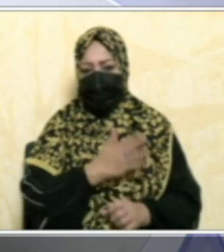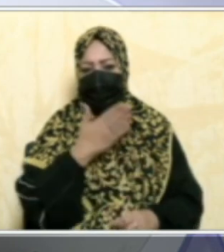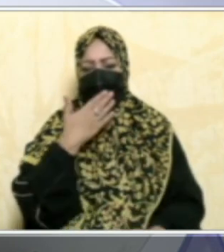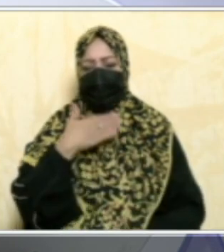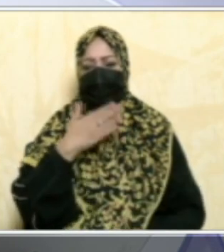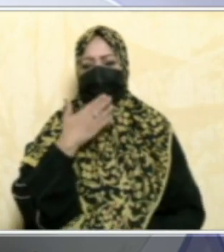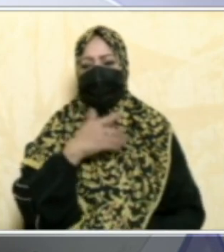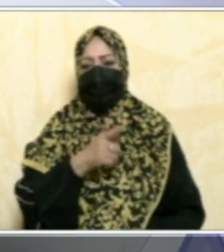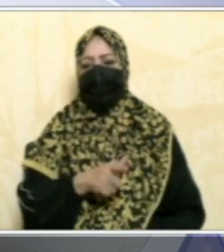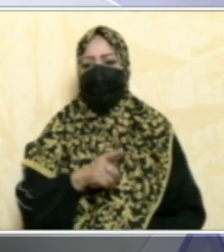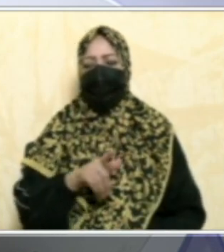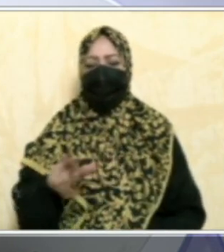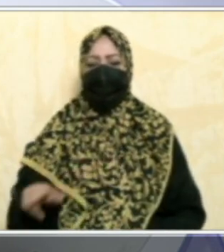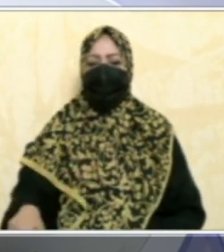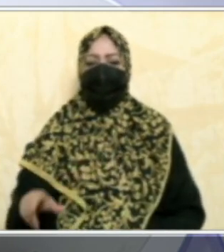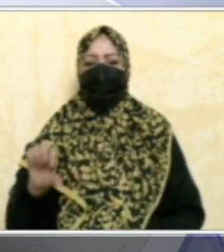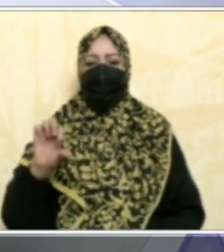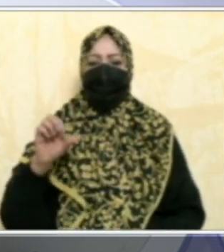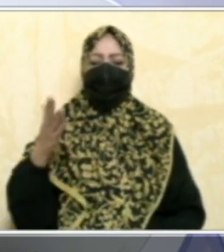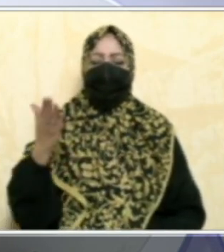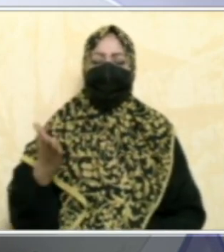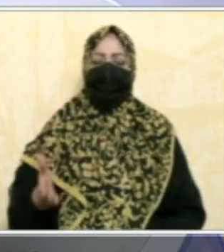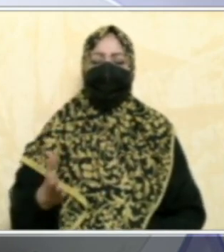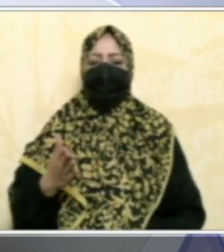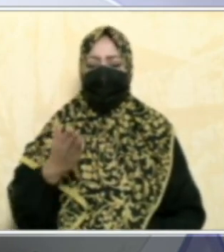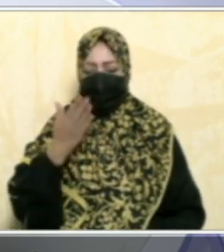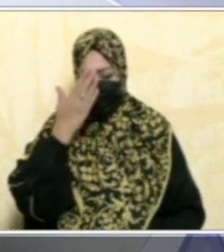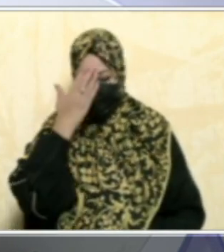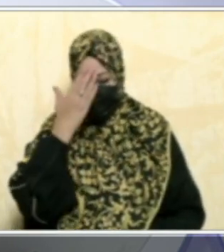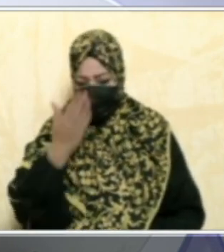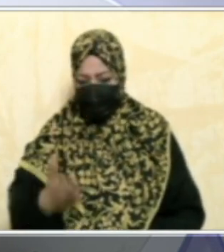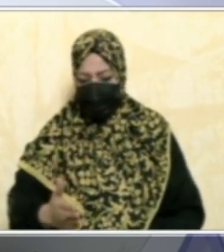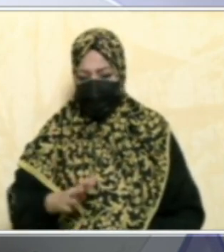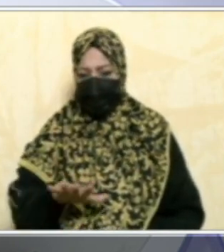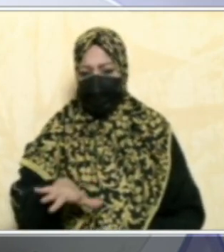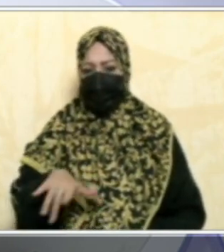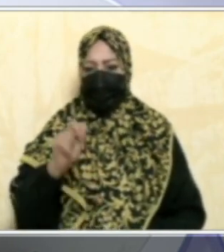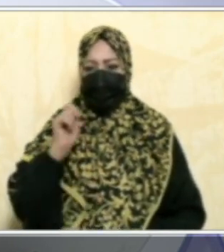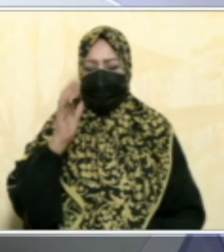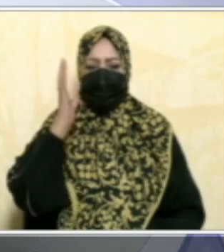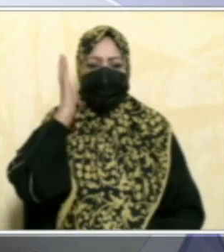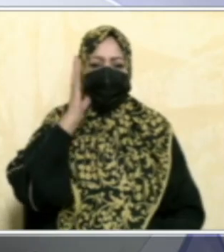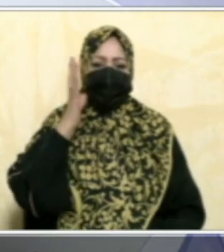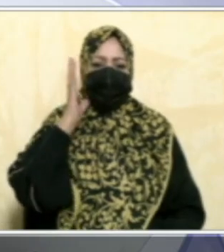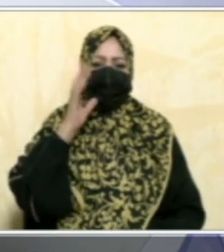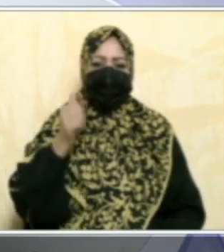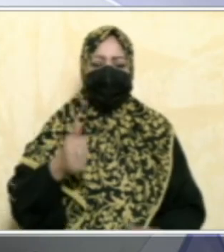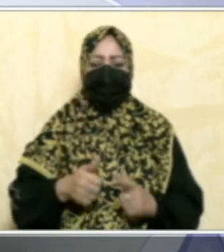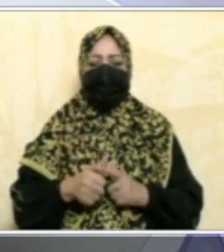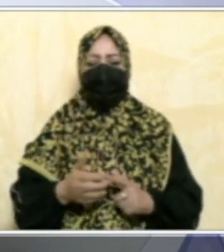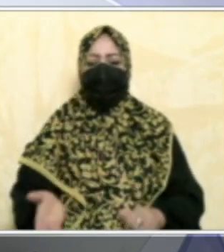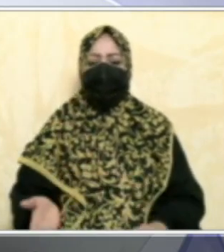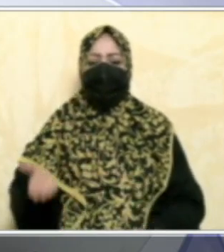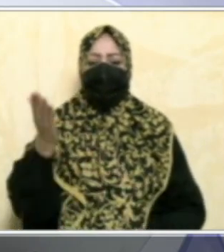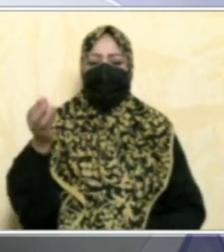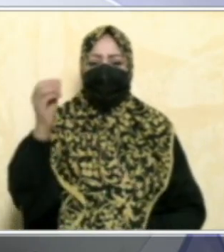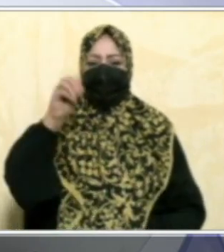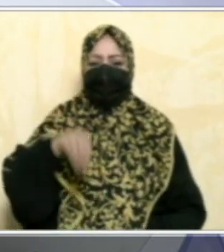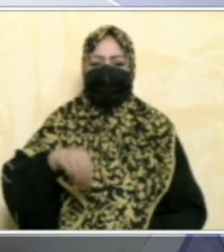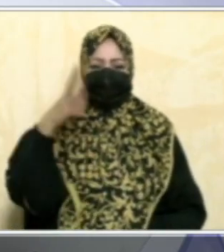أن يسجد بعد إنهاء صلاته، يعني هو مش قام ليقضي الركعة، بعد أن يتم قضاء الركعة